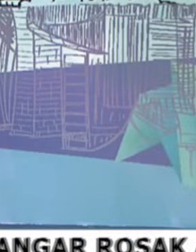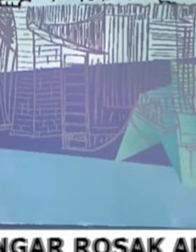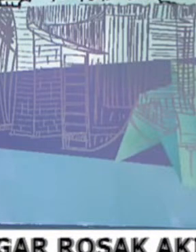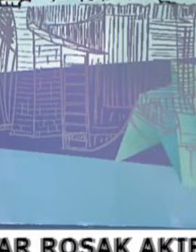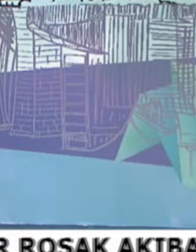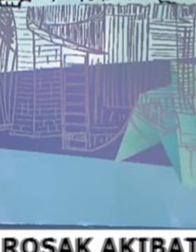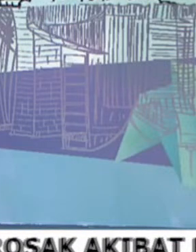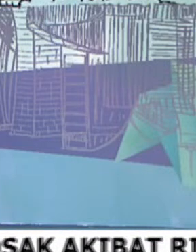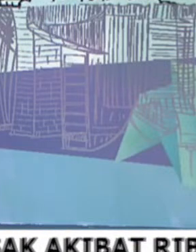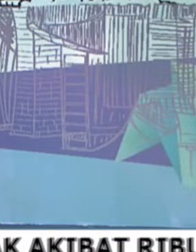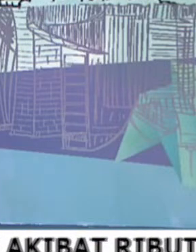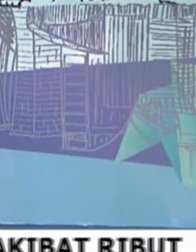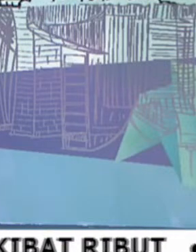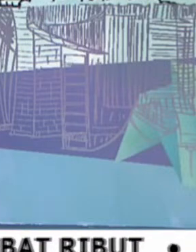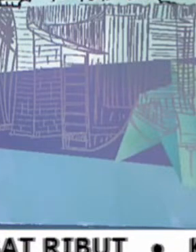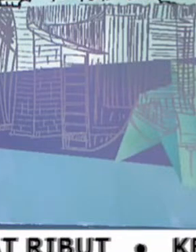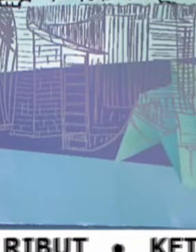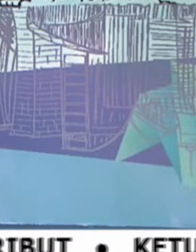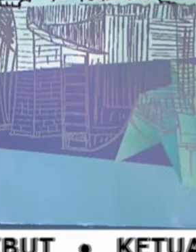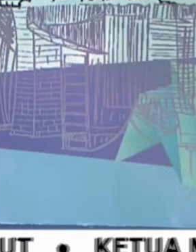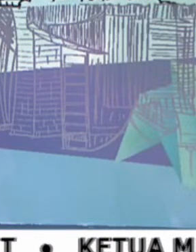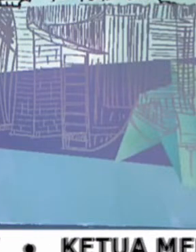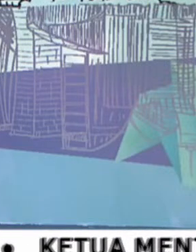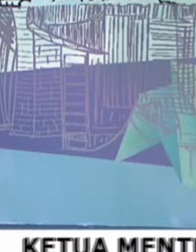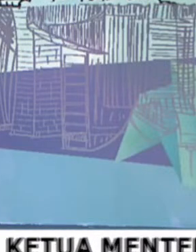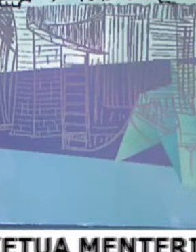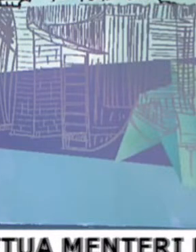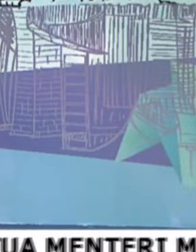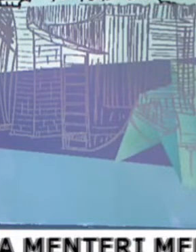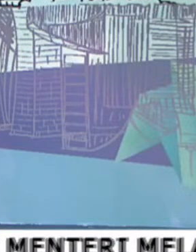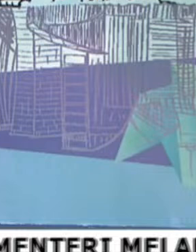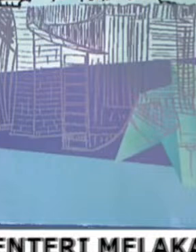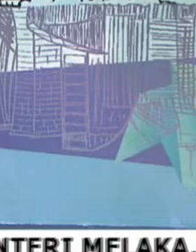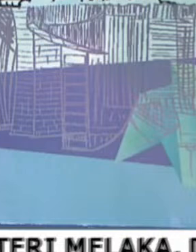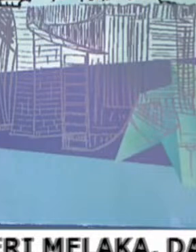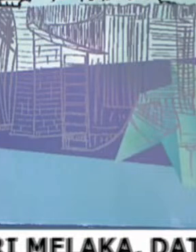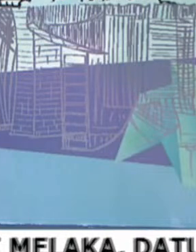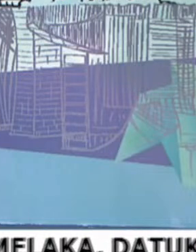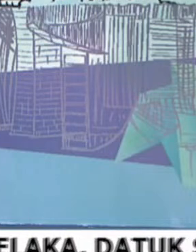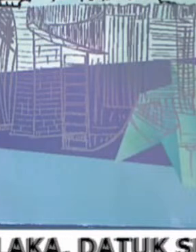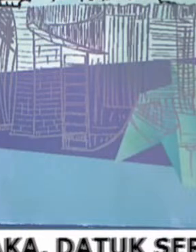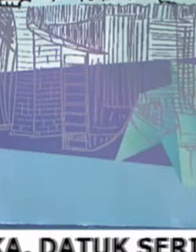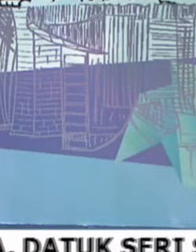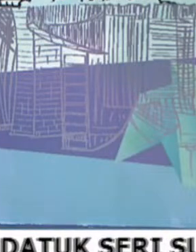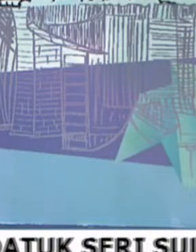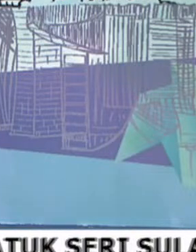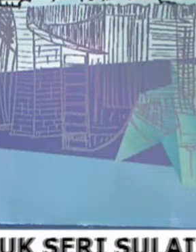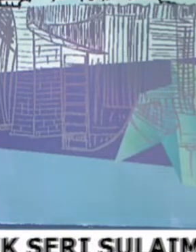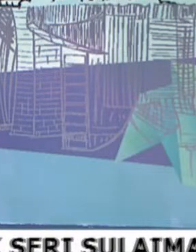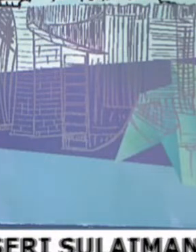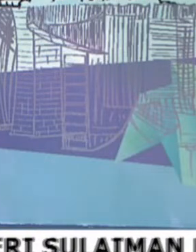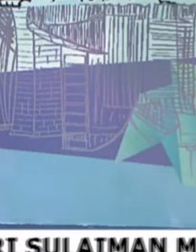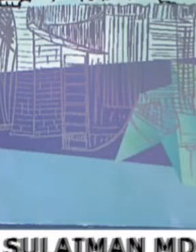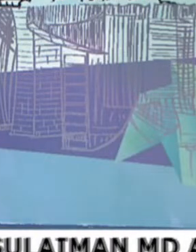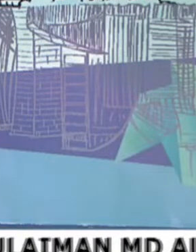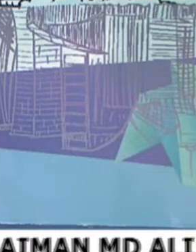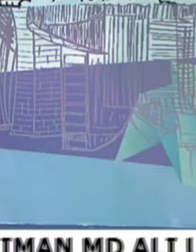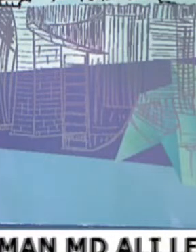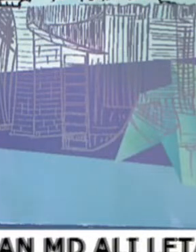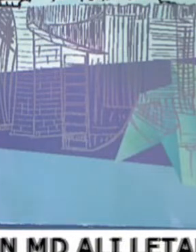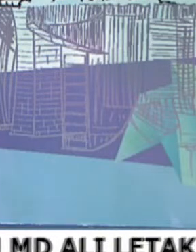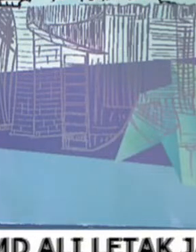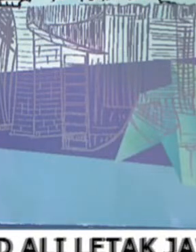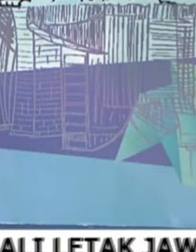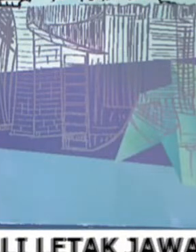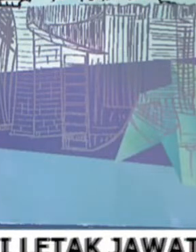akan bercakap dalam soal kita melihat kepada MTQ sudah pohon Selesai beberapa persoalan sudah pulih Jawa